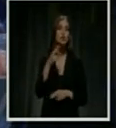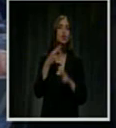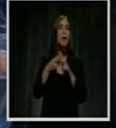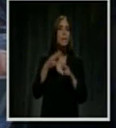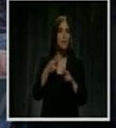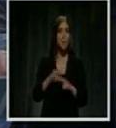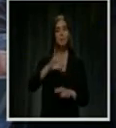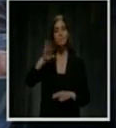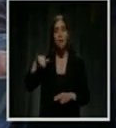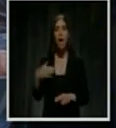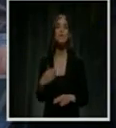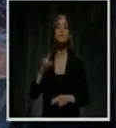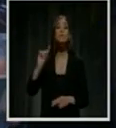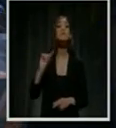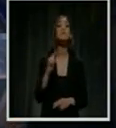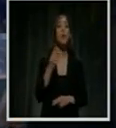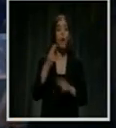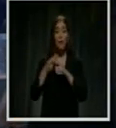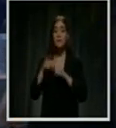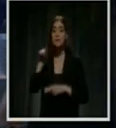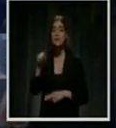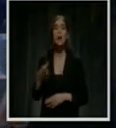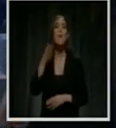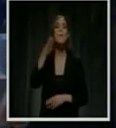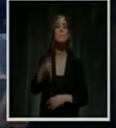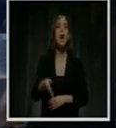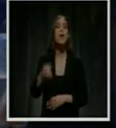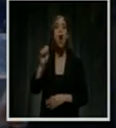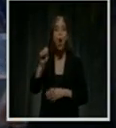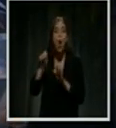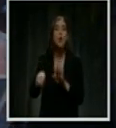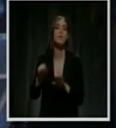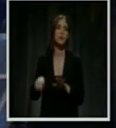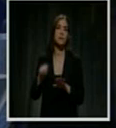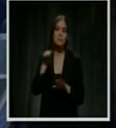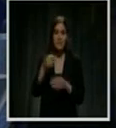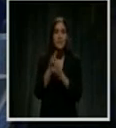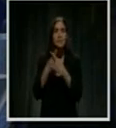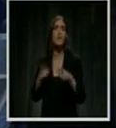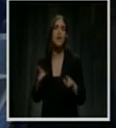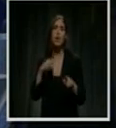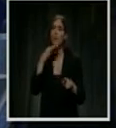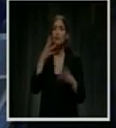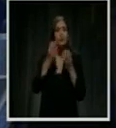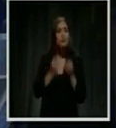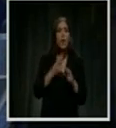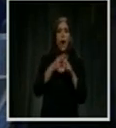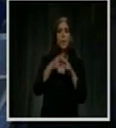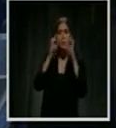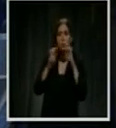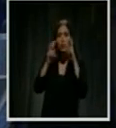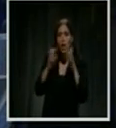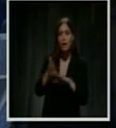mill-ewwel u tresqu l-qorti. Dik id-differenza ħadd ma kellu għalfejn imur jagħmel inkjesta, ħadd ma kellu